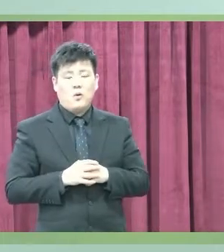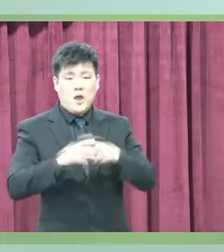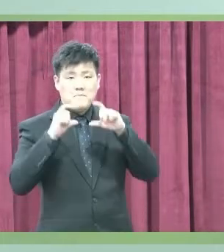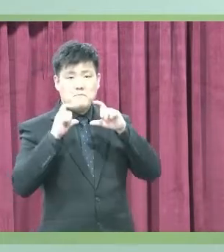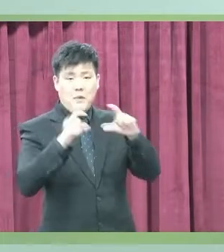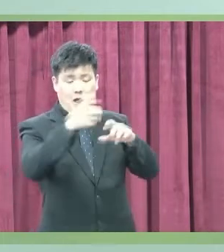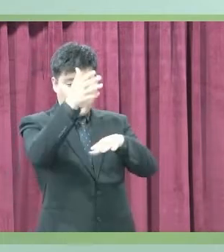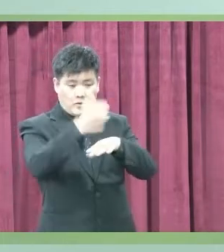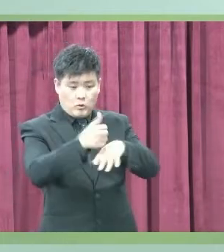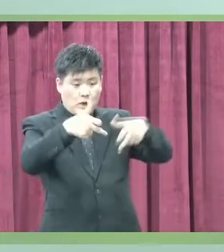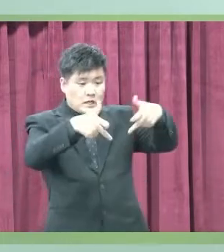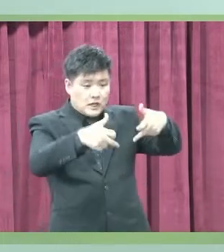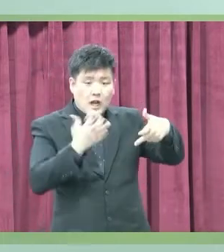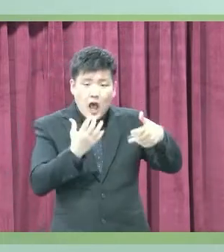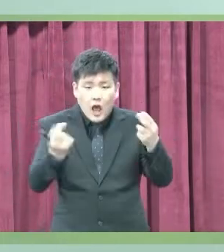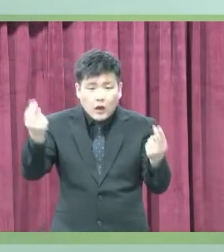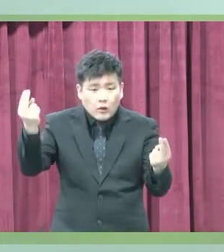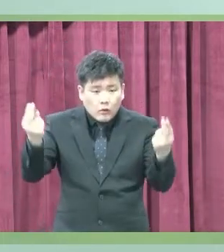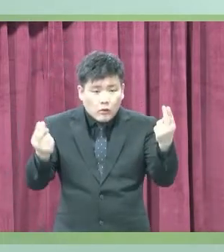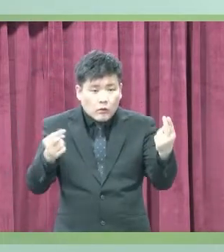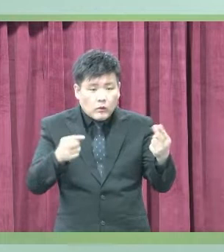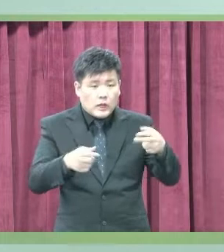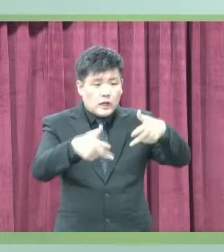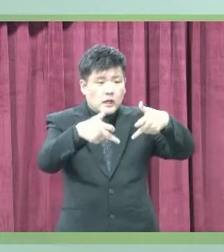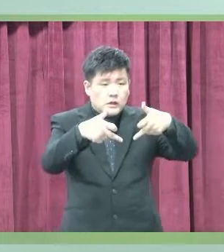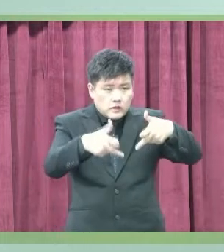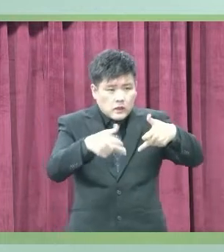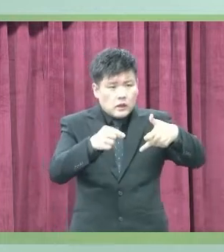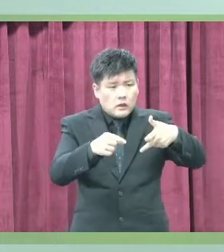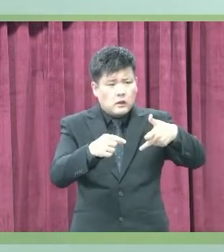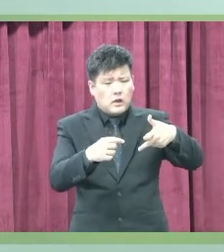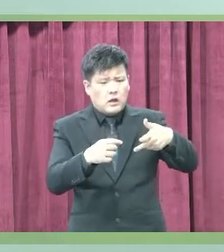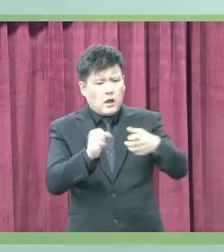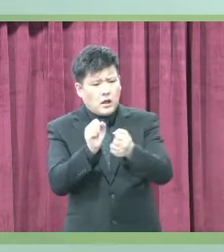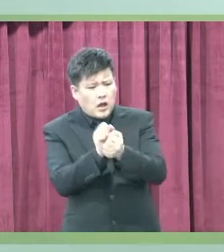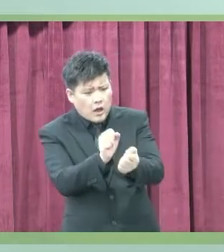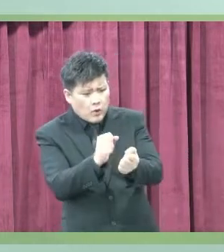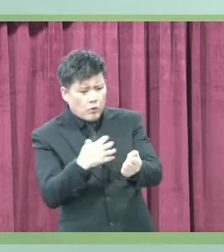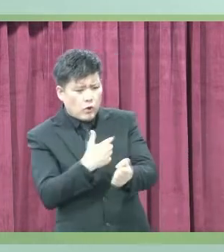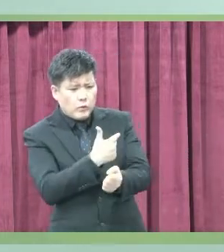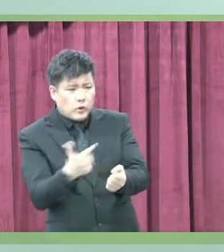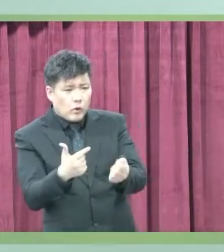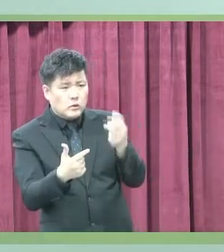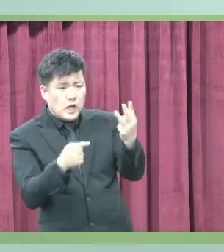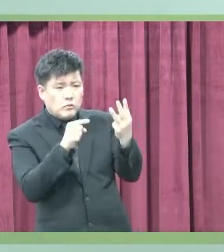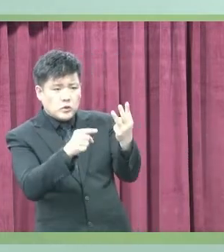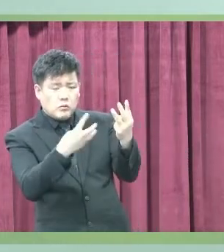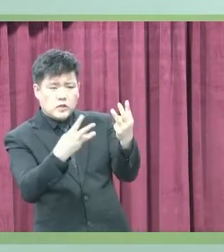결과 장애인이 비장애인보다는 반응성 소견 및 감염성 질환에서